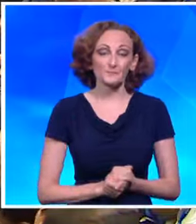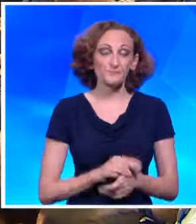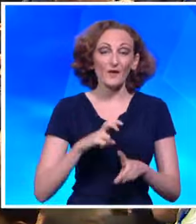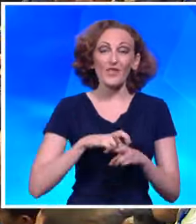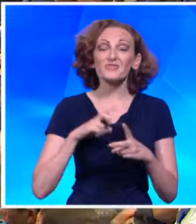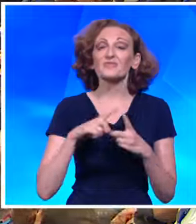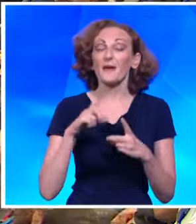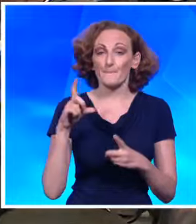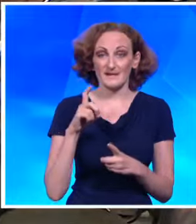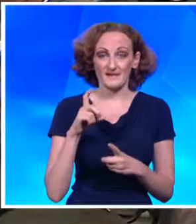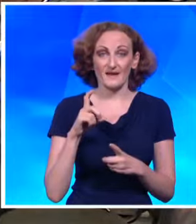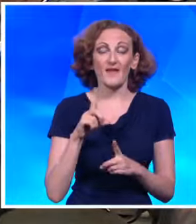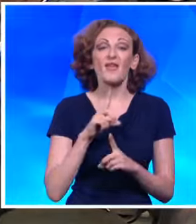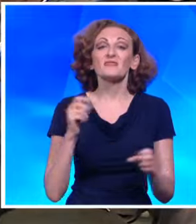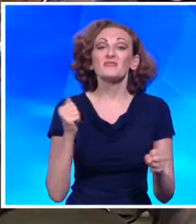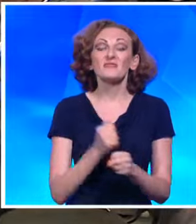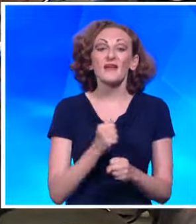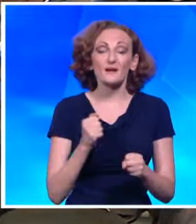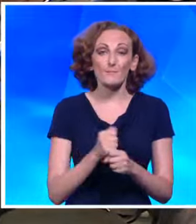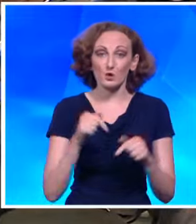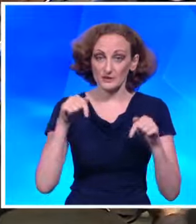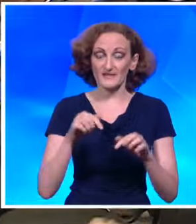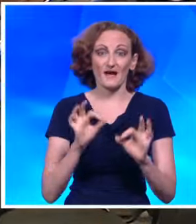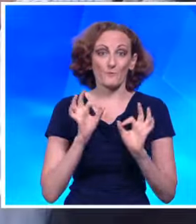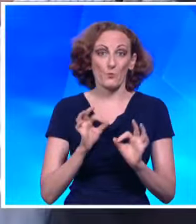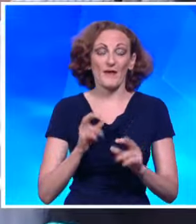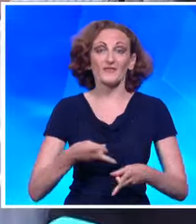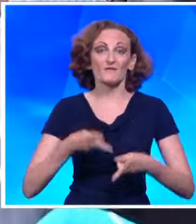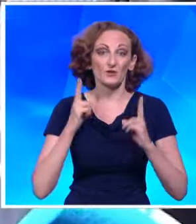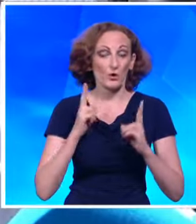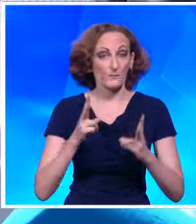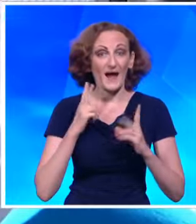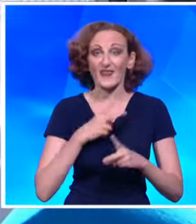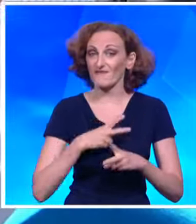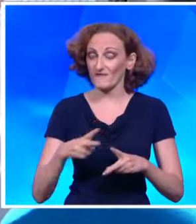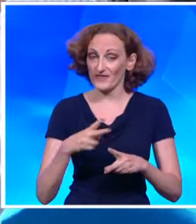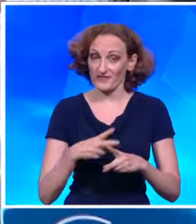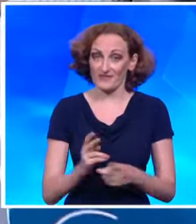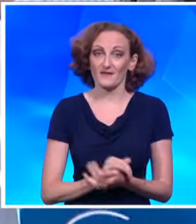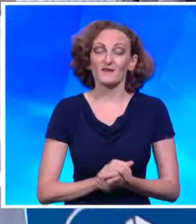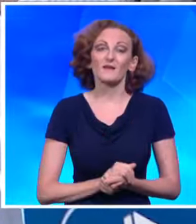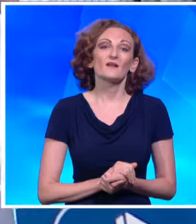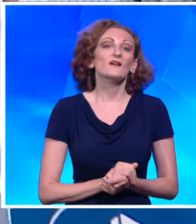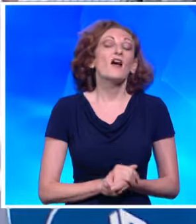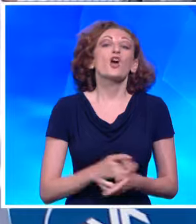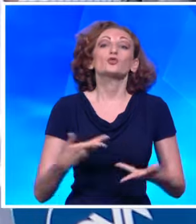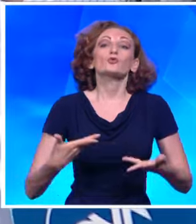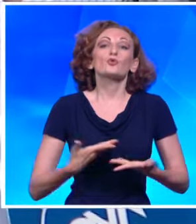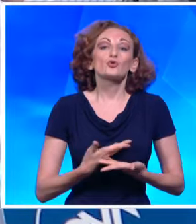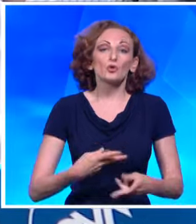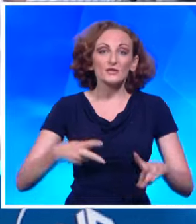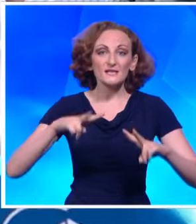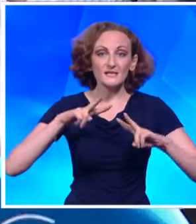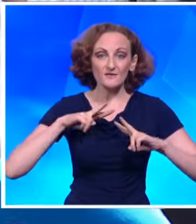ДПС не функционира в момента в нормалния си вид и съдържание. Необходимо е да се върне